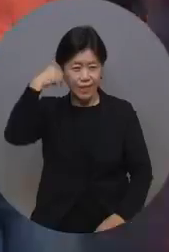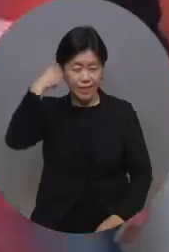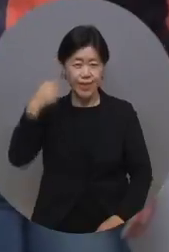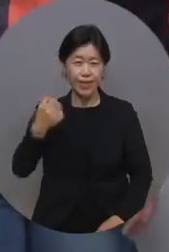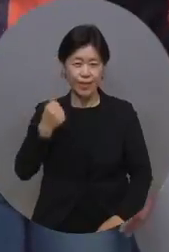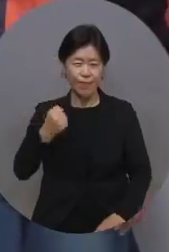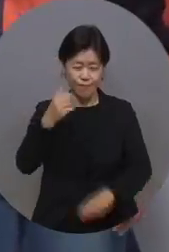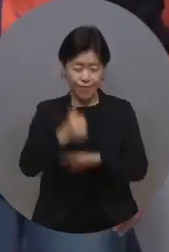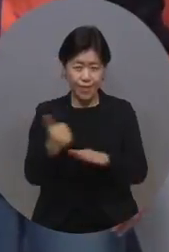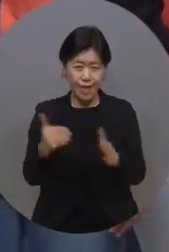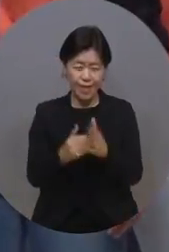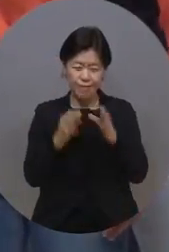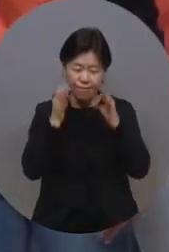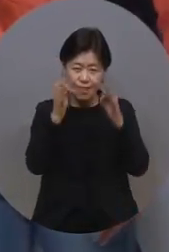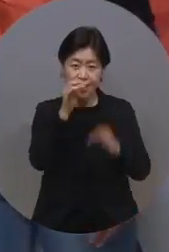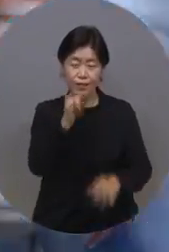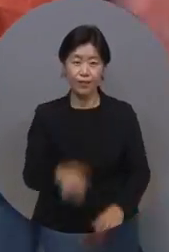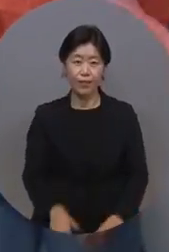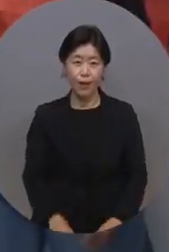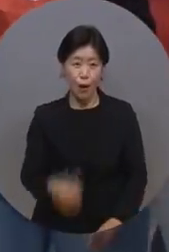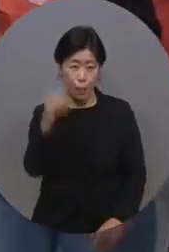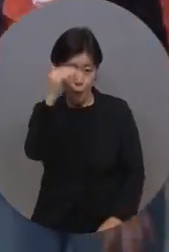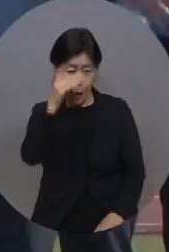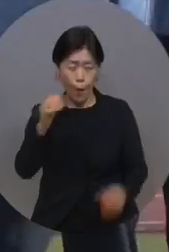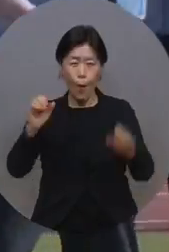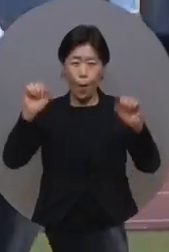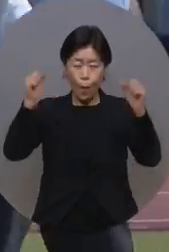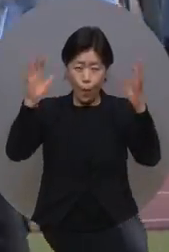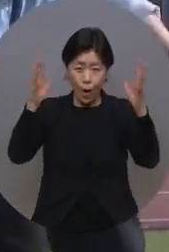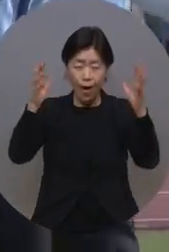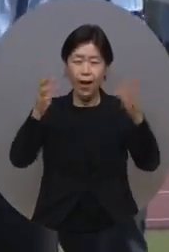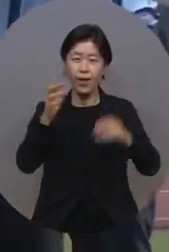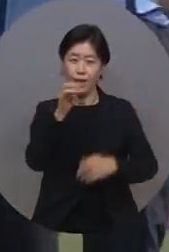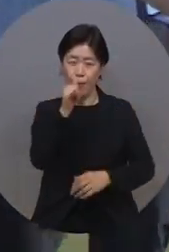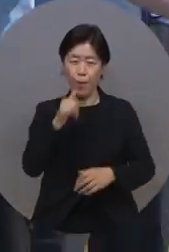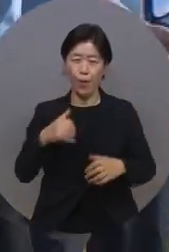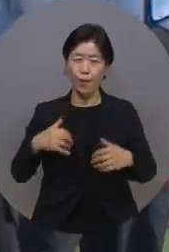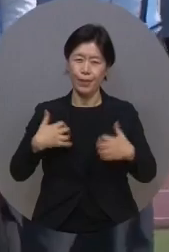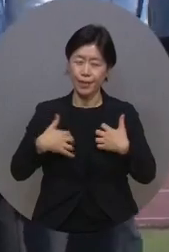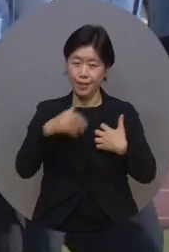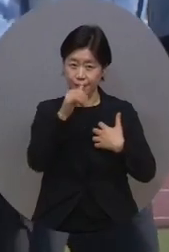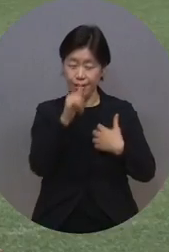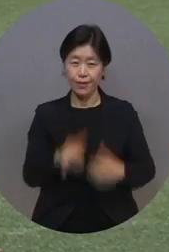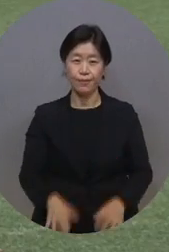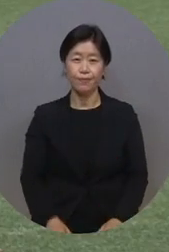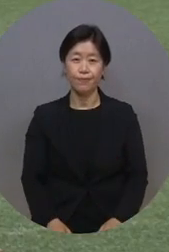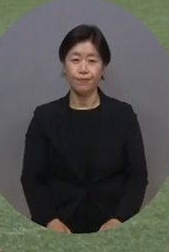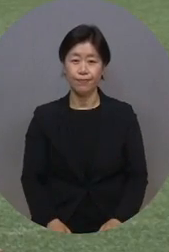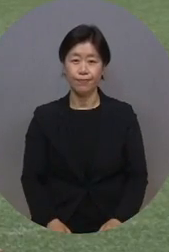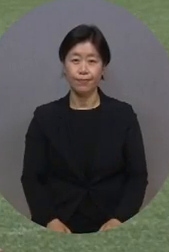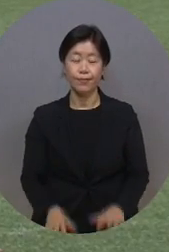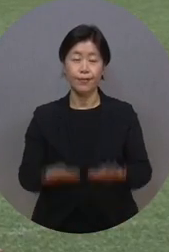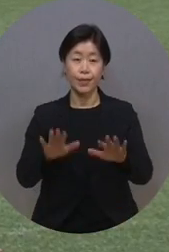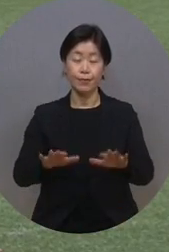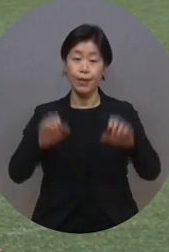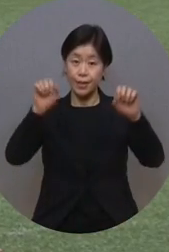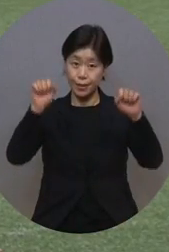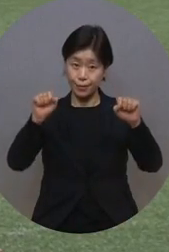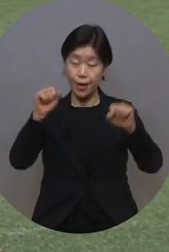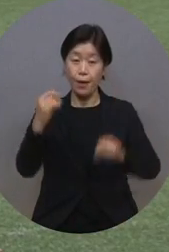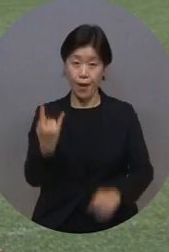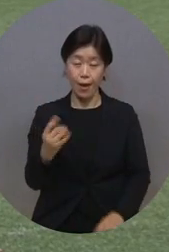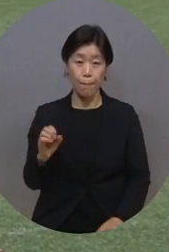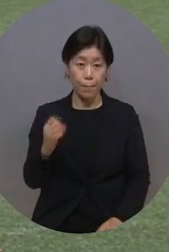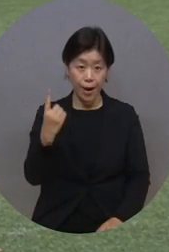달립니다. 지켜보는 가족들이 즐거움을 느끼는 동시에 응원으로 가득해집니다. 이번 체육대회 계기로